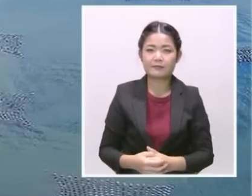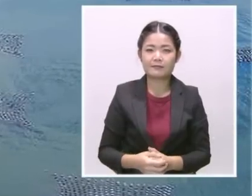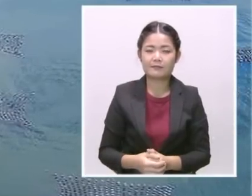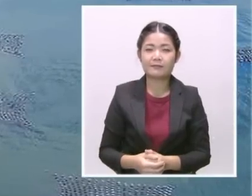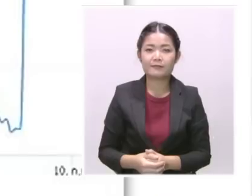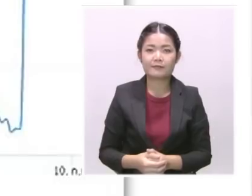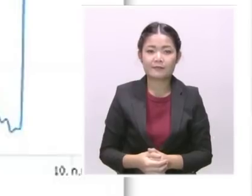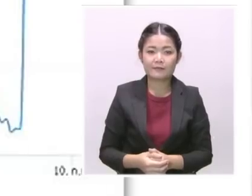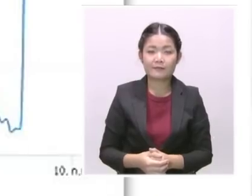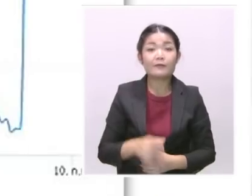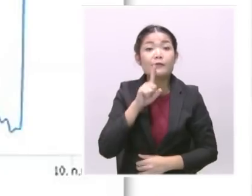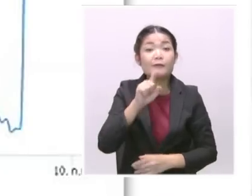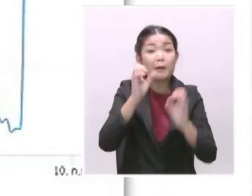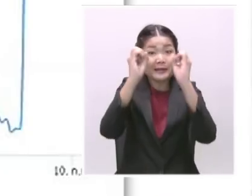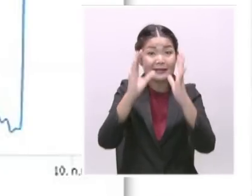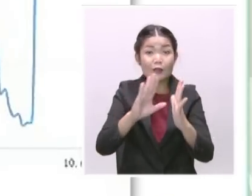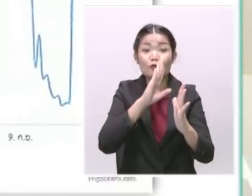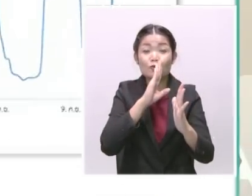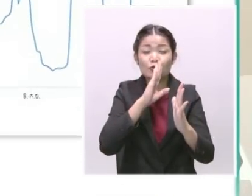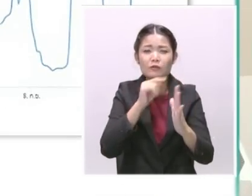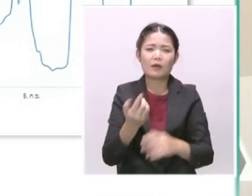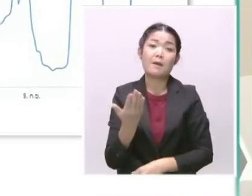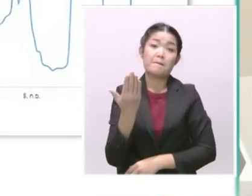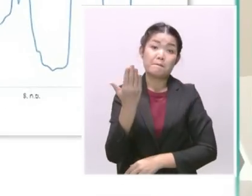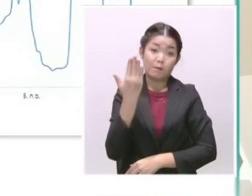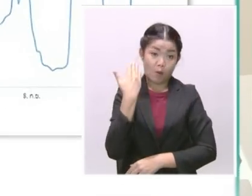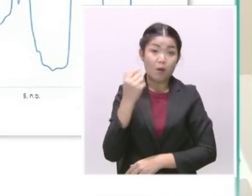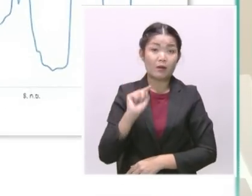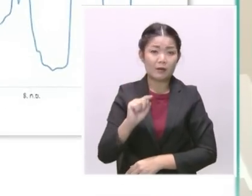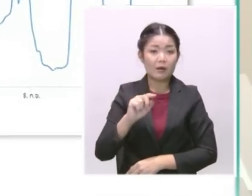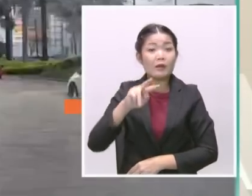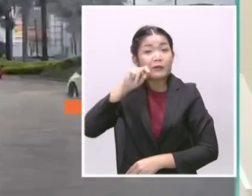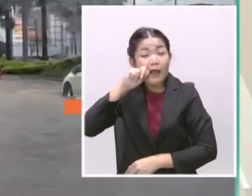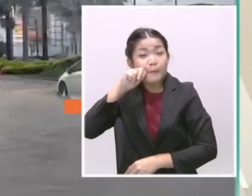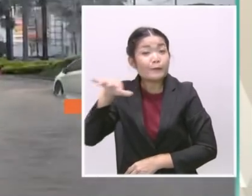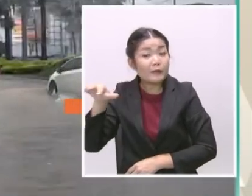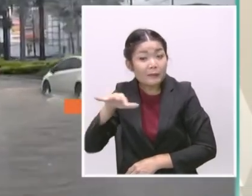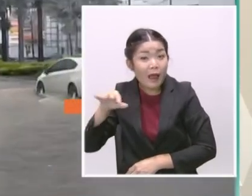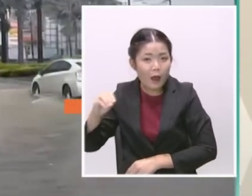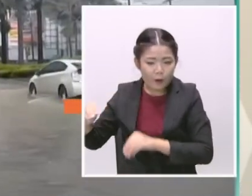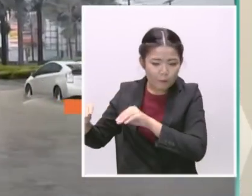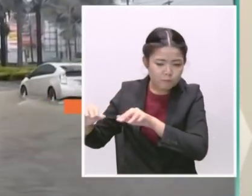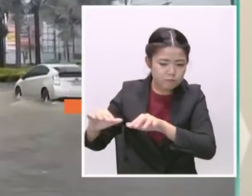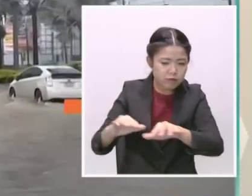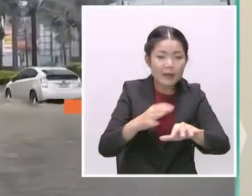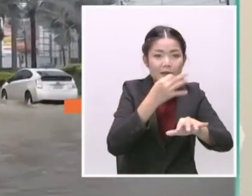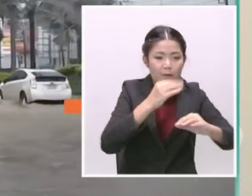ายอ้นไปนึถึง หลวสู่